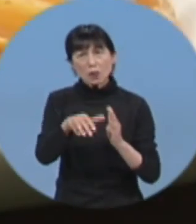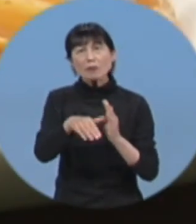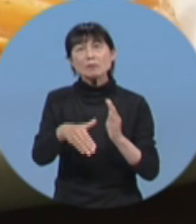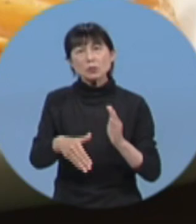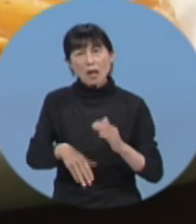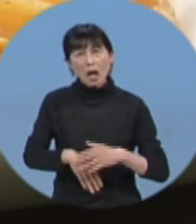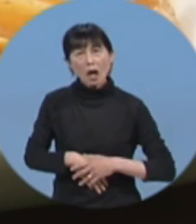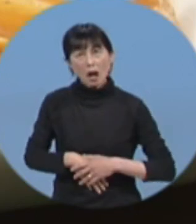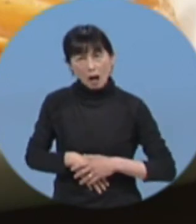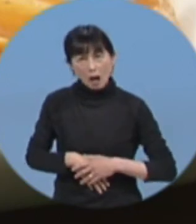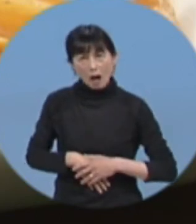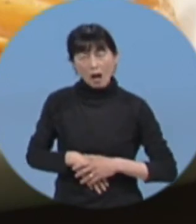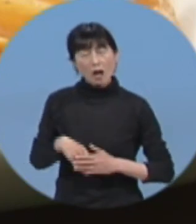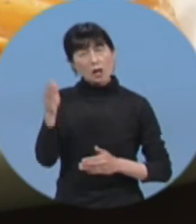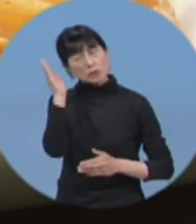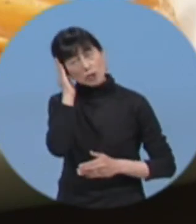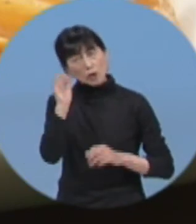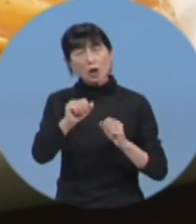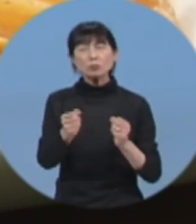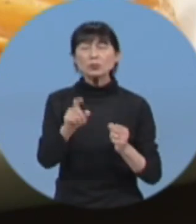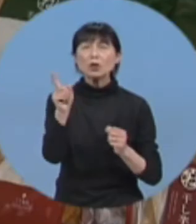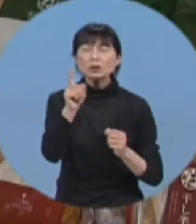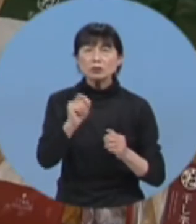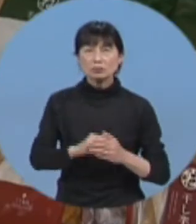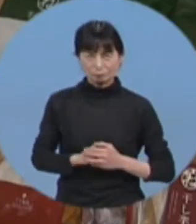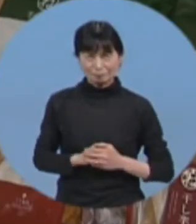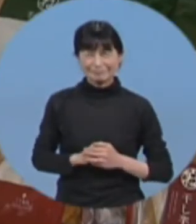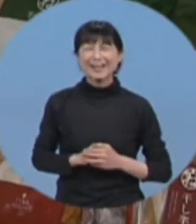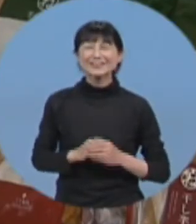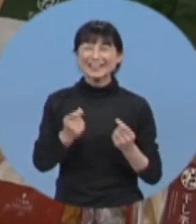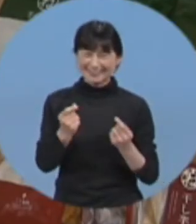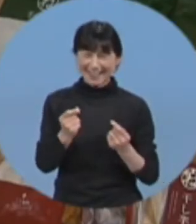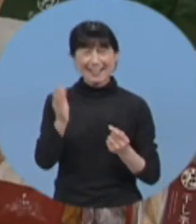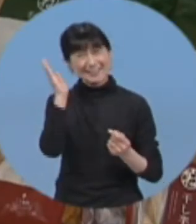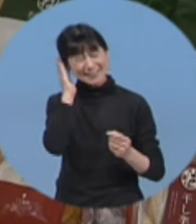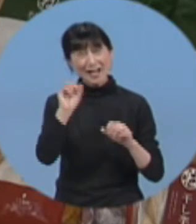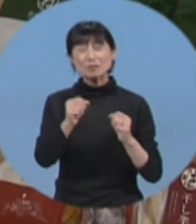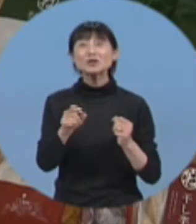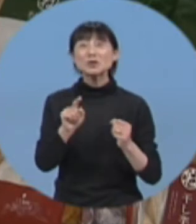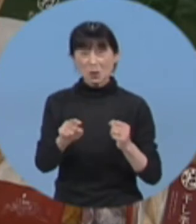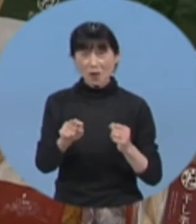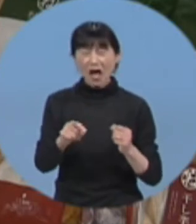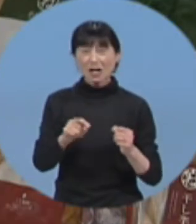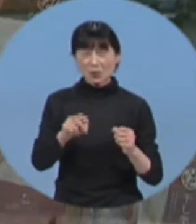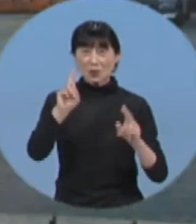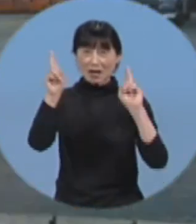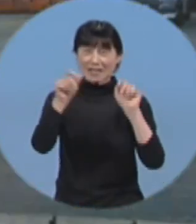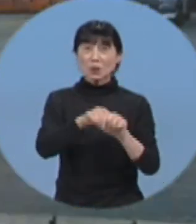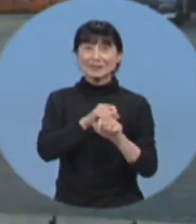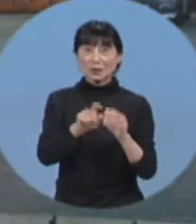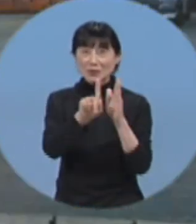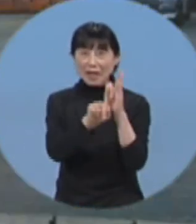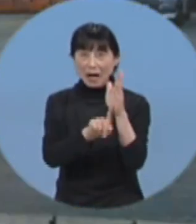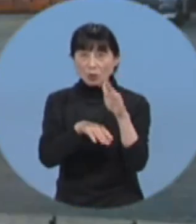ね。ネタ芋って何でしょうか？ そうですね、ネタ芋というのは弊社独自の低温貯